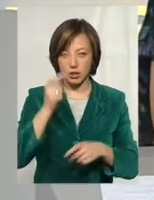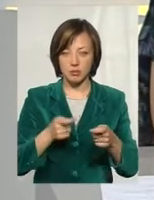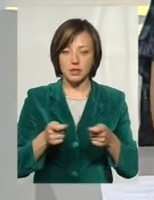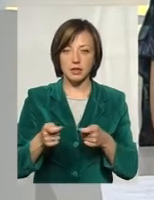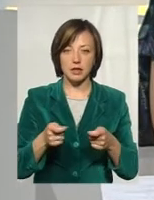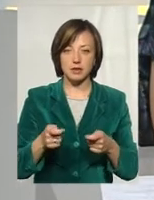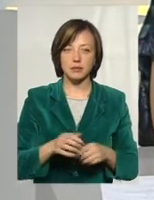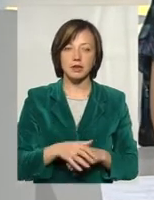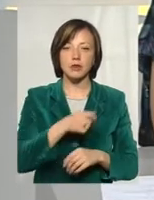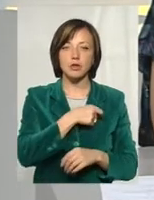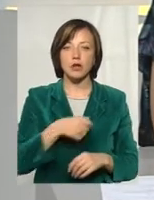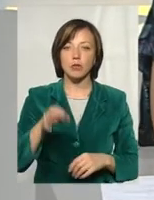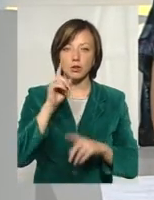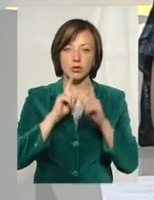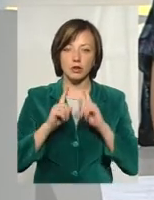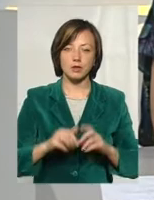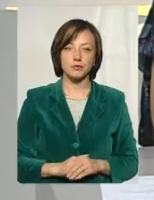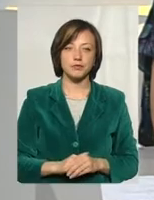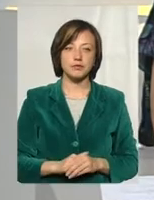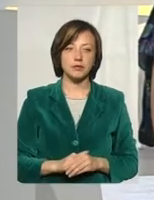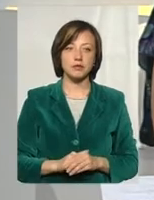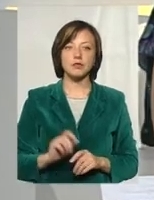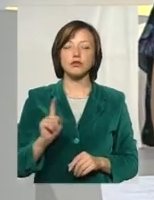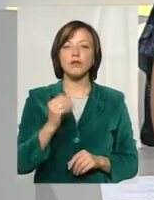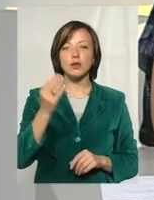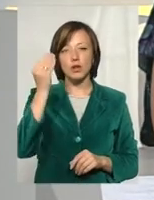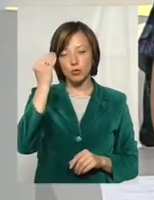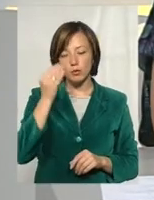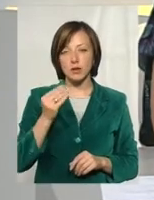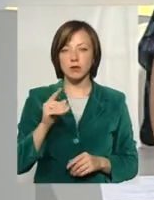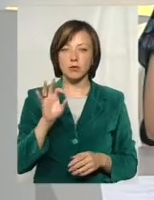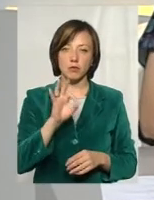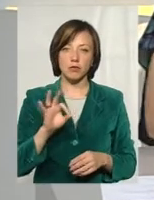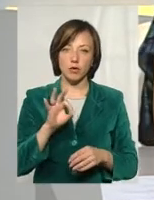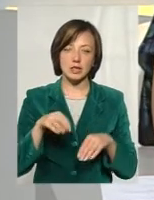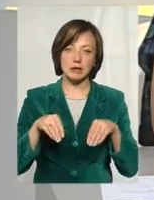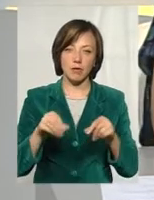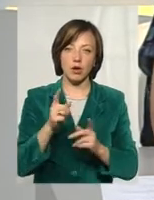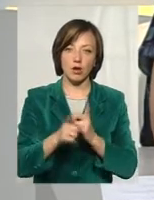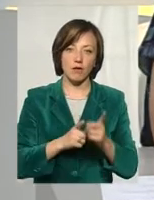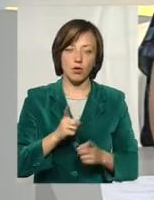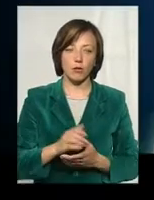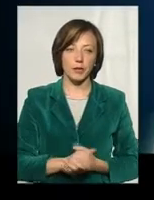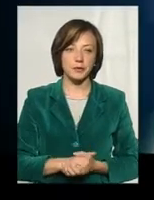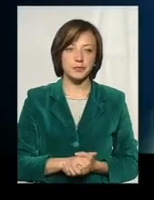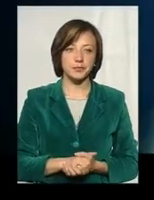райдержадміністрації, депутата обласної ради Ніли Островської. Що вона думає з приводу земельної реформи?